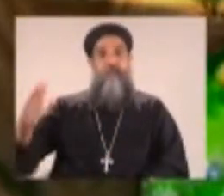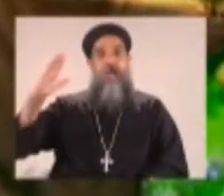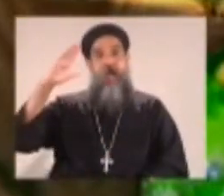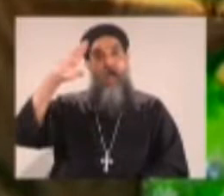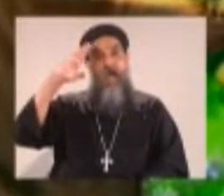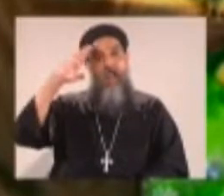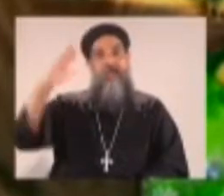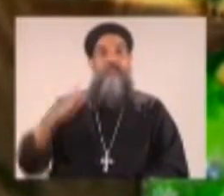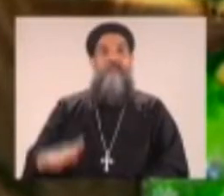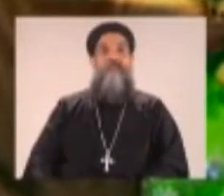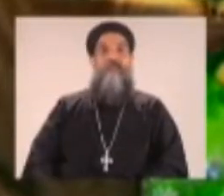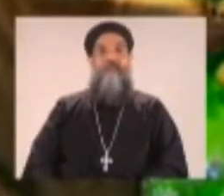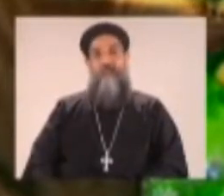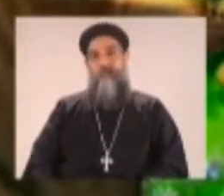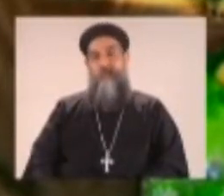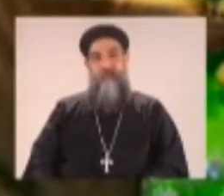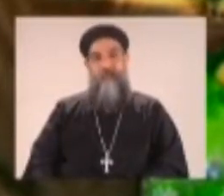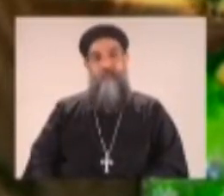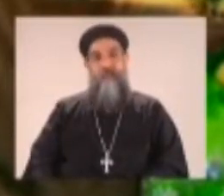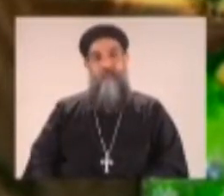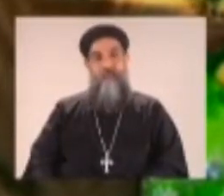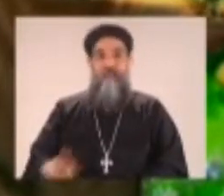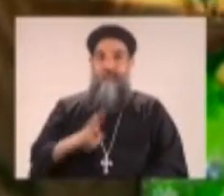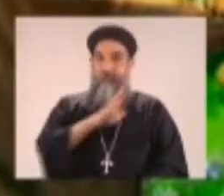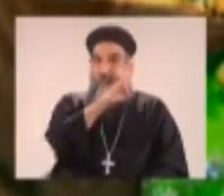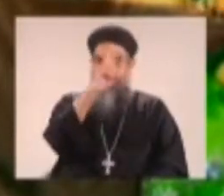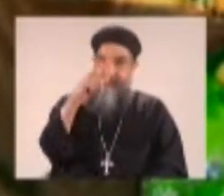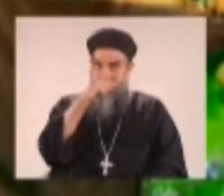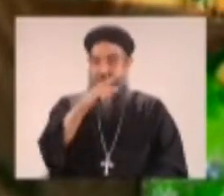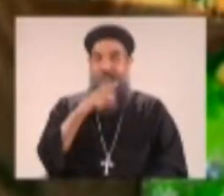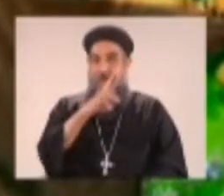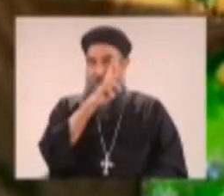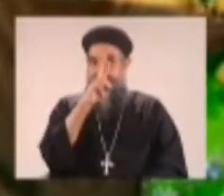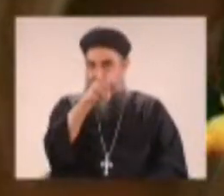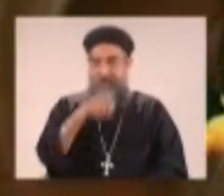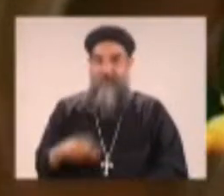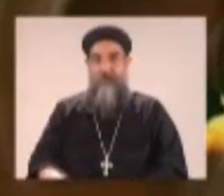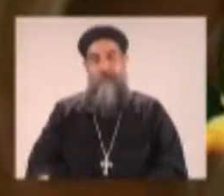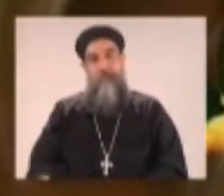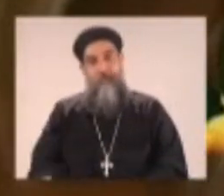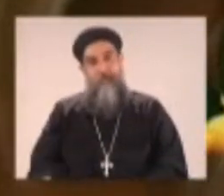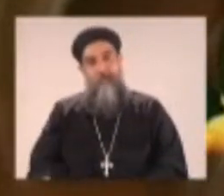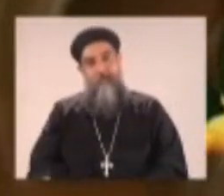ازيك يا ناني، تعرفي مين اللي عمل الفوضى دي ولخبط المكان؟